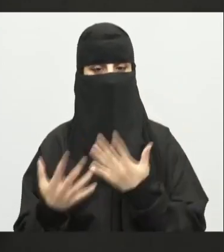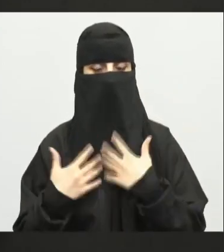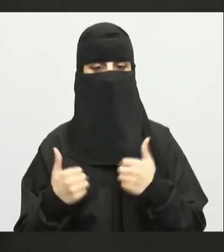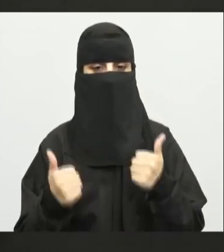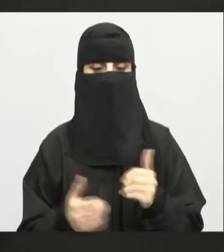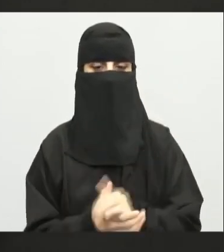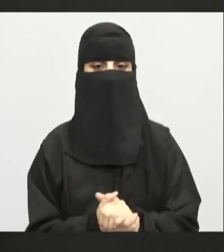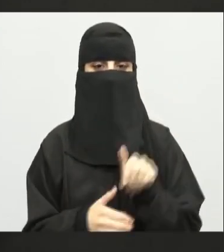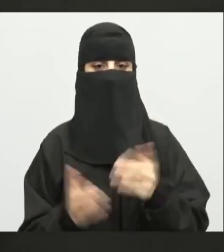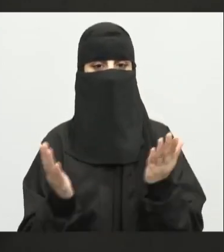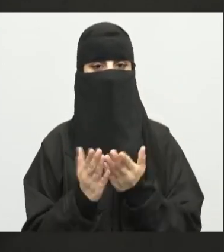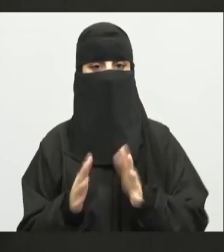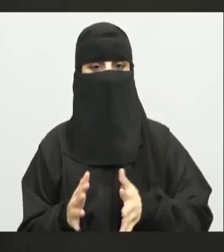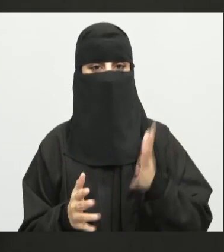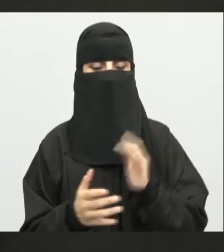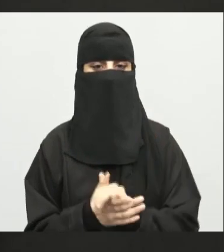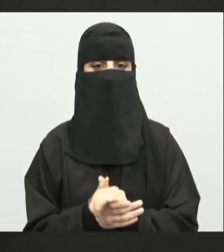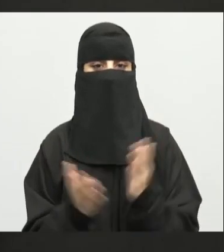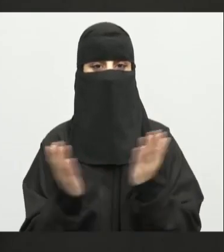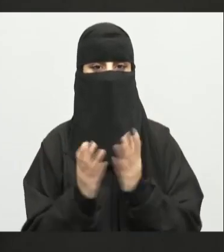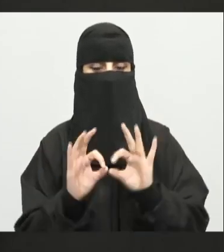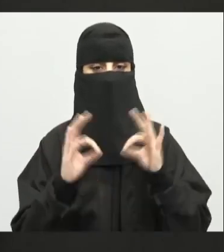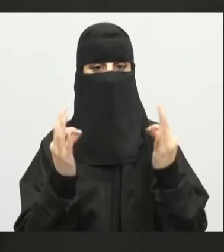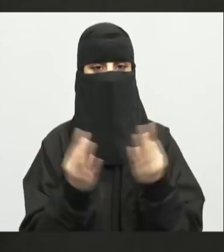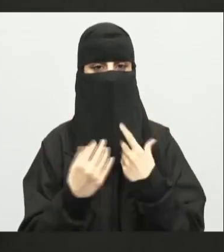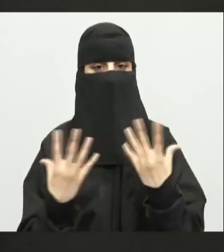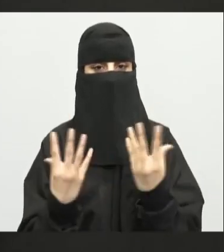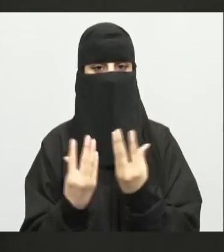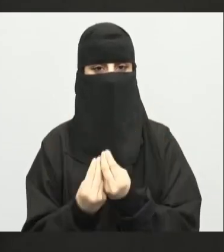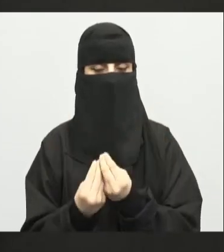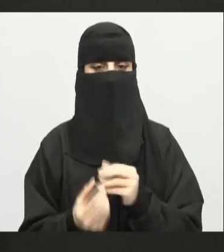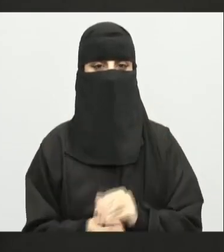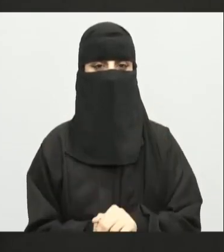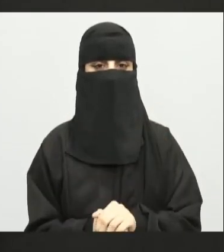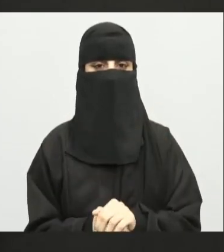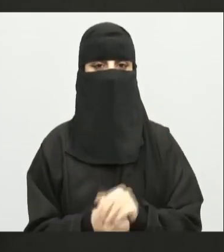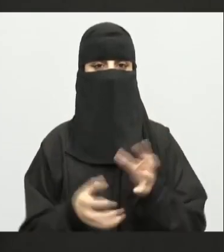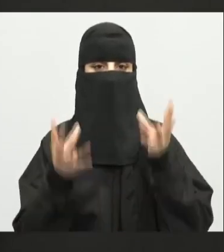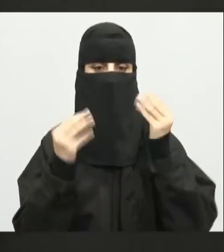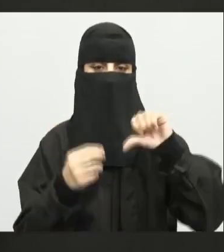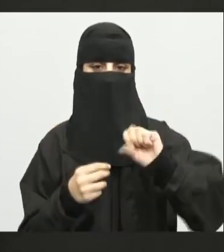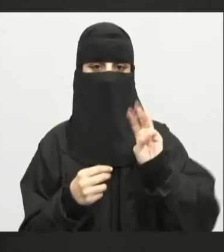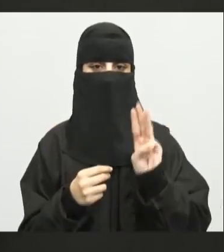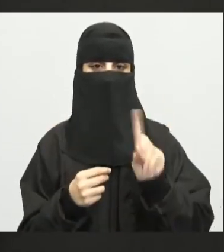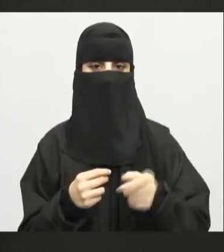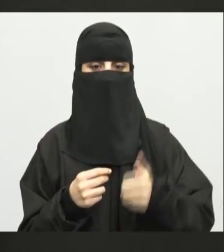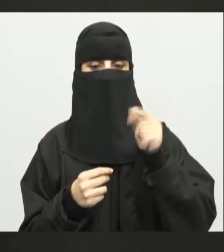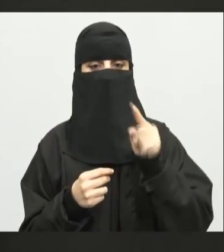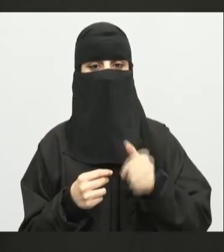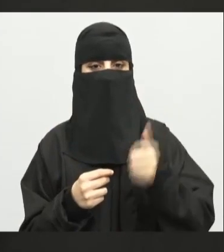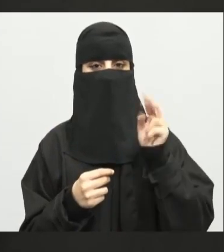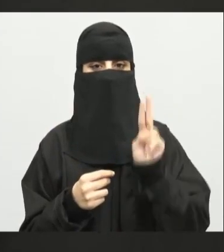في درس من دروس مقرر الدراسات الاجتماعيه معنا اليوم باذن الله اثراءات اثراء واحد في